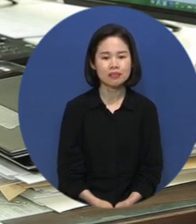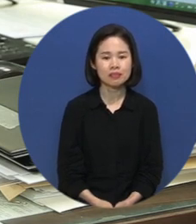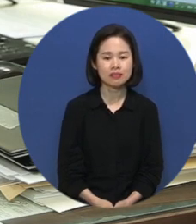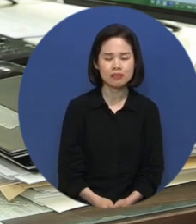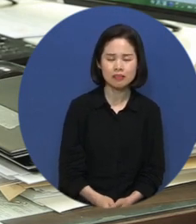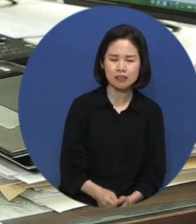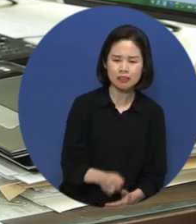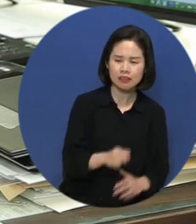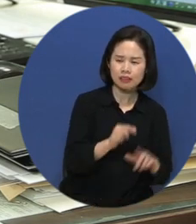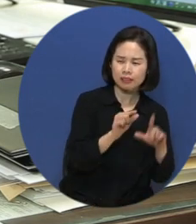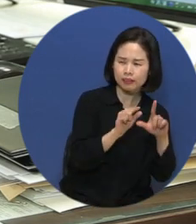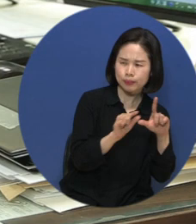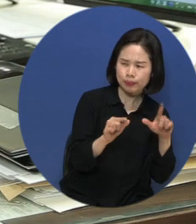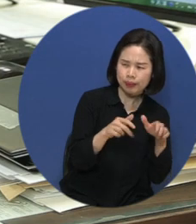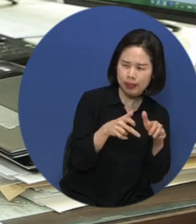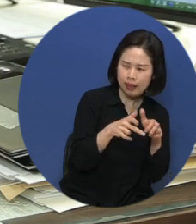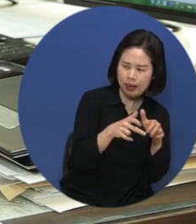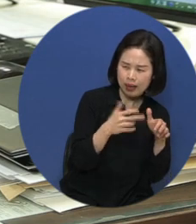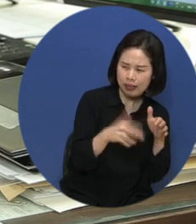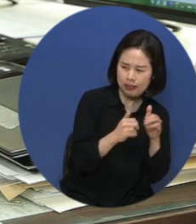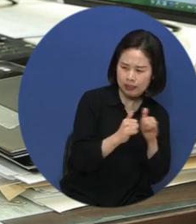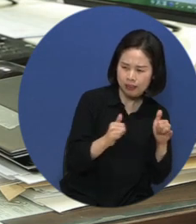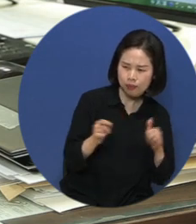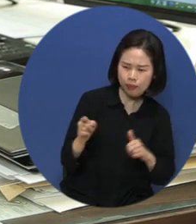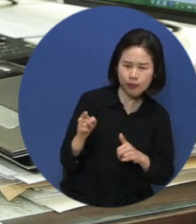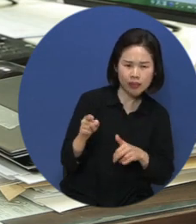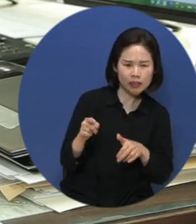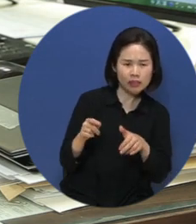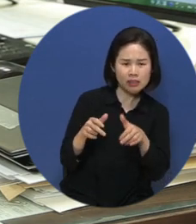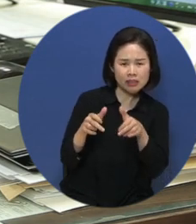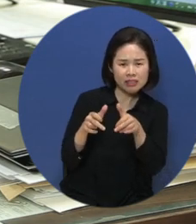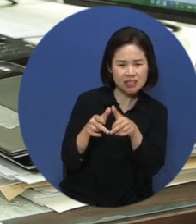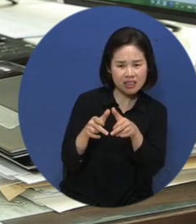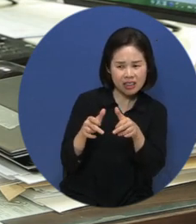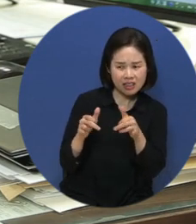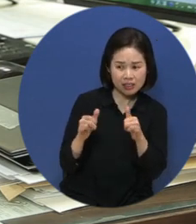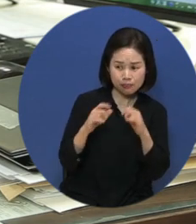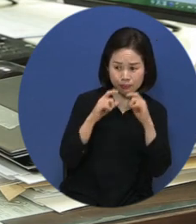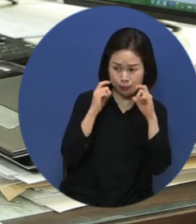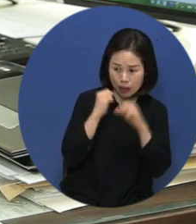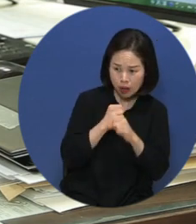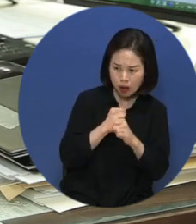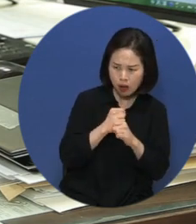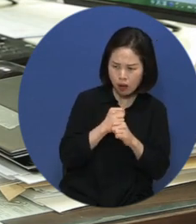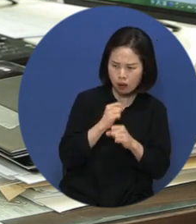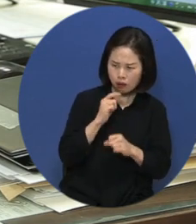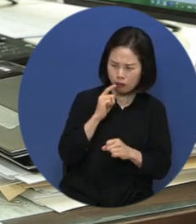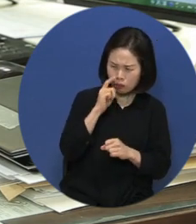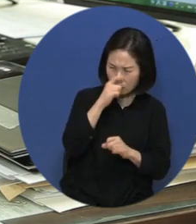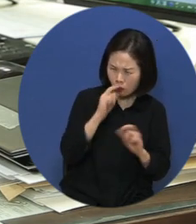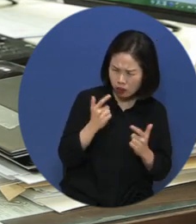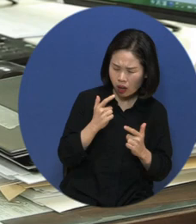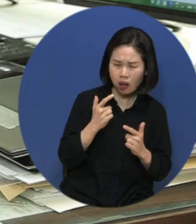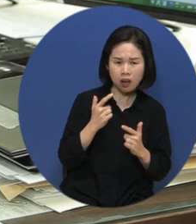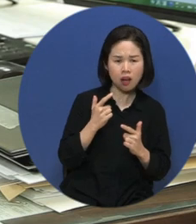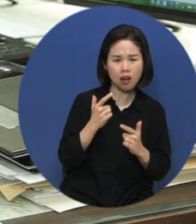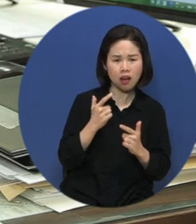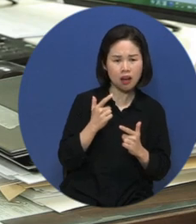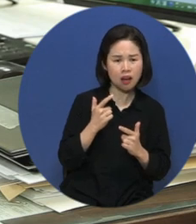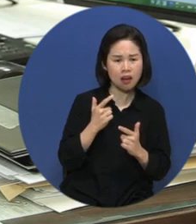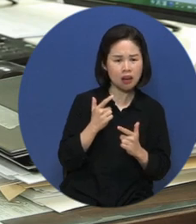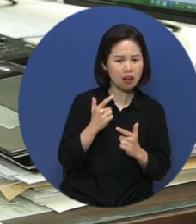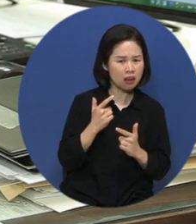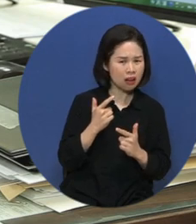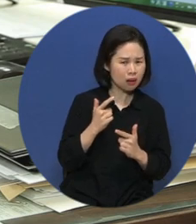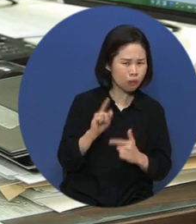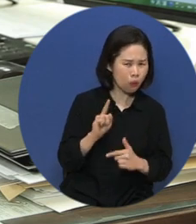기자님들이 뭐 이제 마스크가 이제 요새도 이제 되게 위생에 되게 신경 써야 되는 부분이긴 하지만 뭐 장애인이